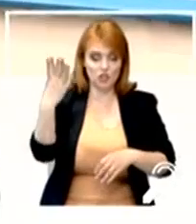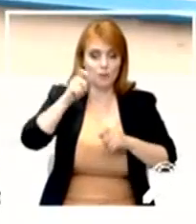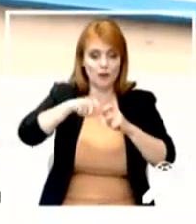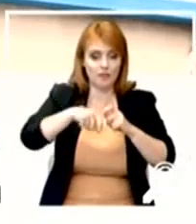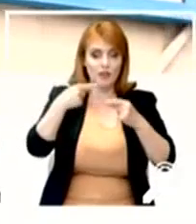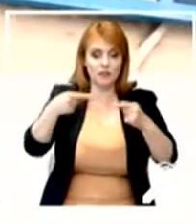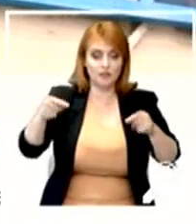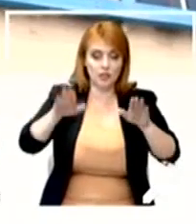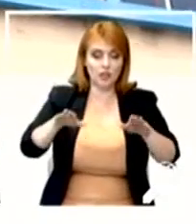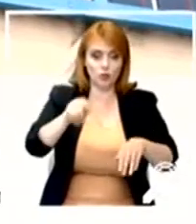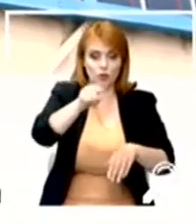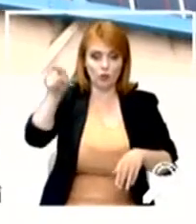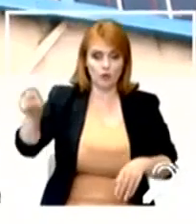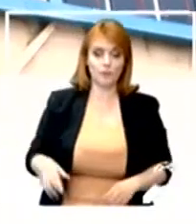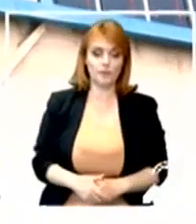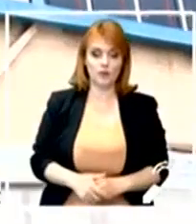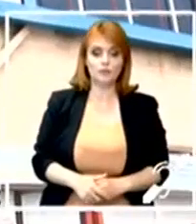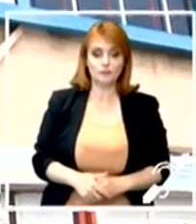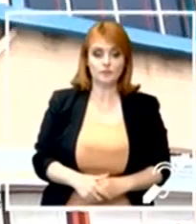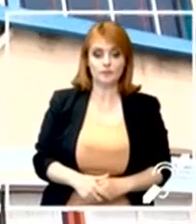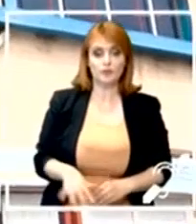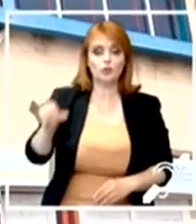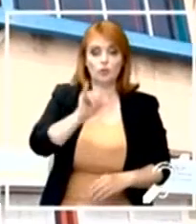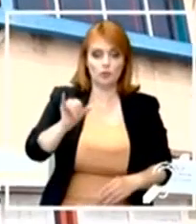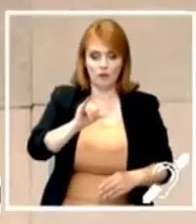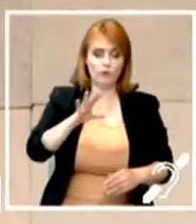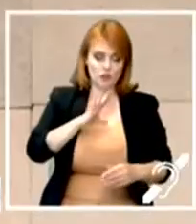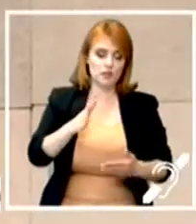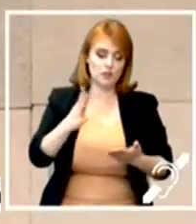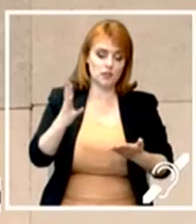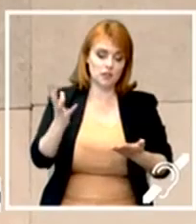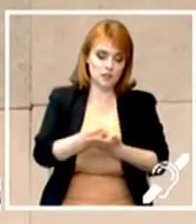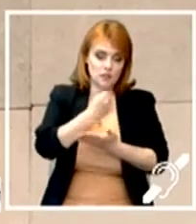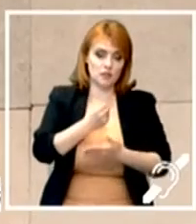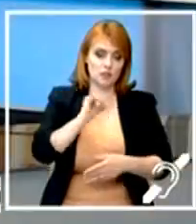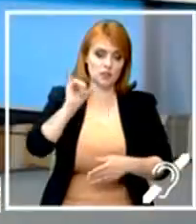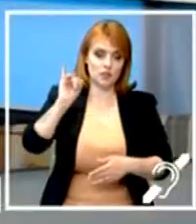temporar pentru refugiații ucraineni, de unde au fost ridicate numeroase bunuri și sume de bani.